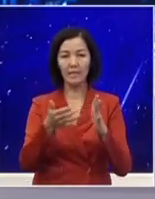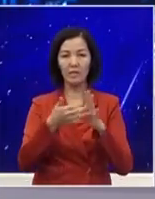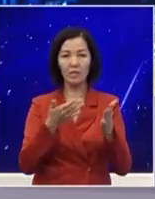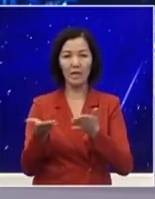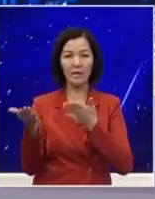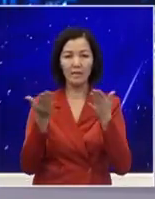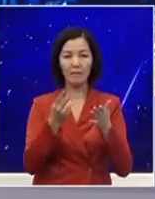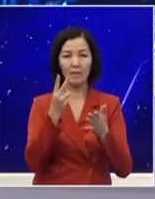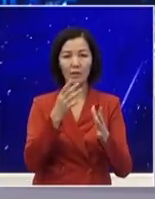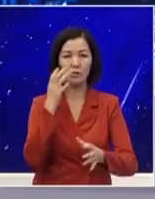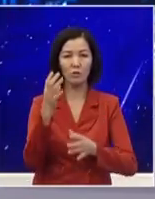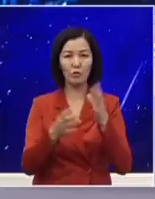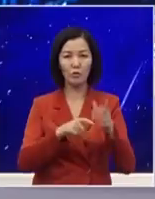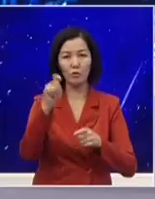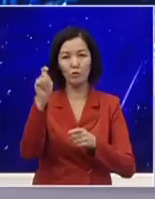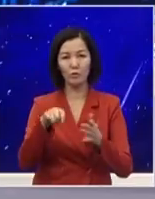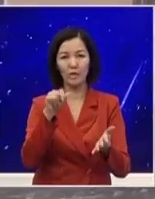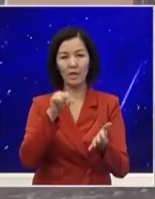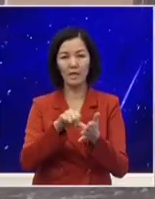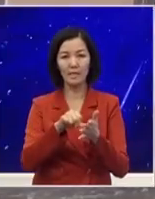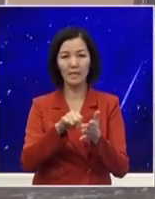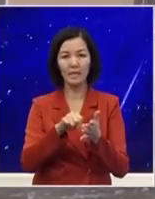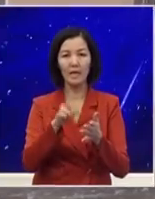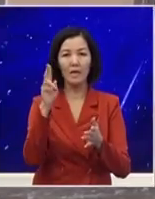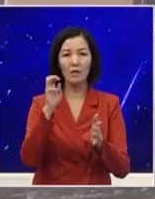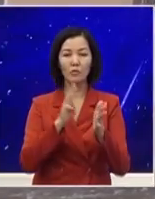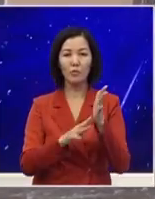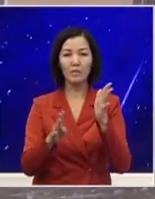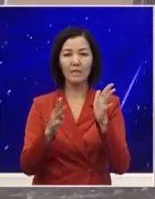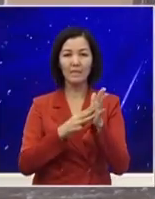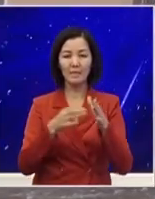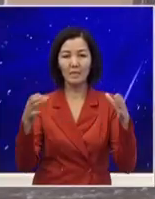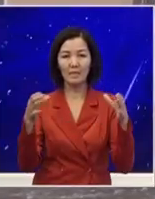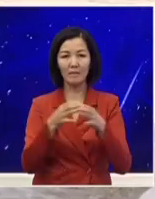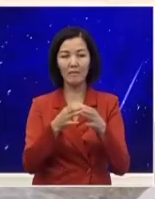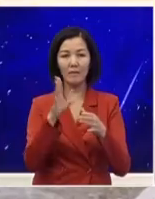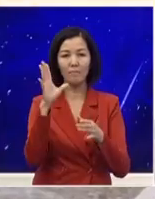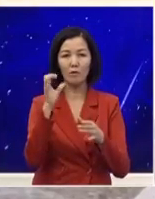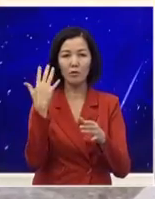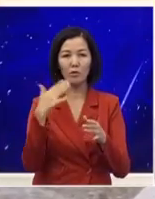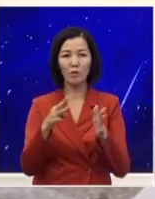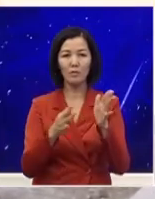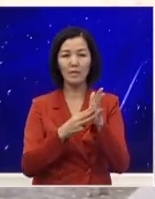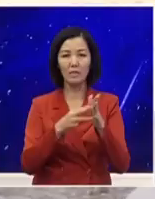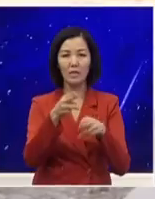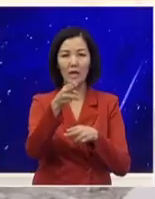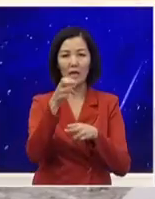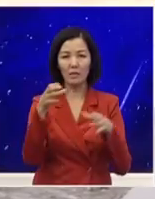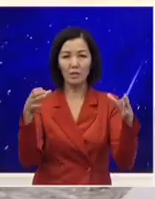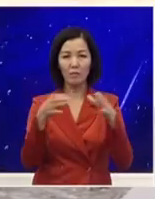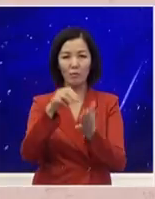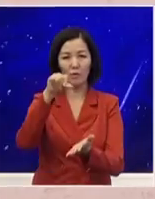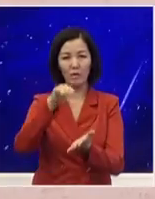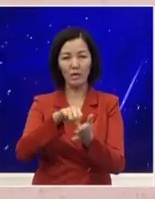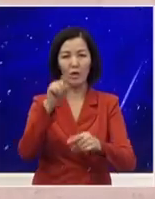шақыртылып, екінші дүниежүзілік соғысқа қатысады. Қан майданда 298-ші дивизия құрамындағы 558-ші атқыштар полкінде